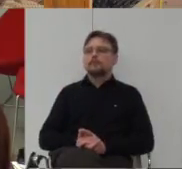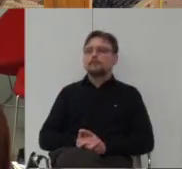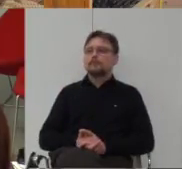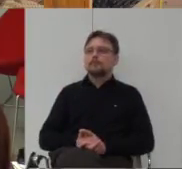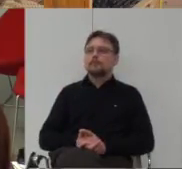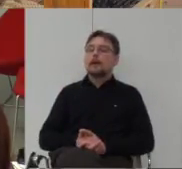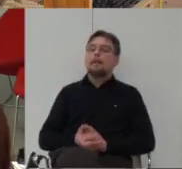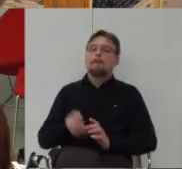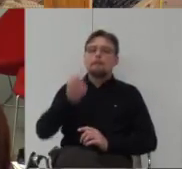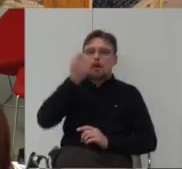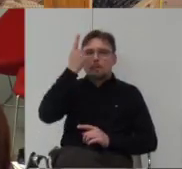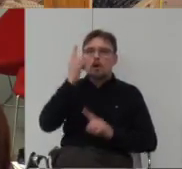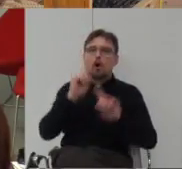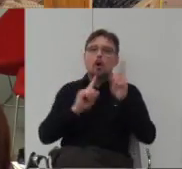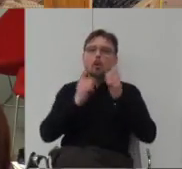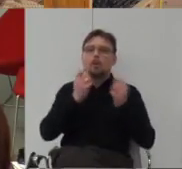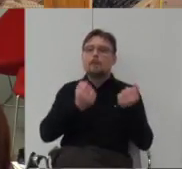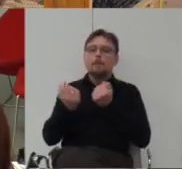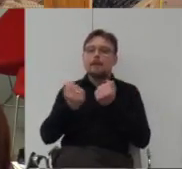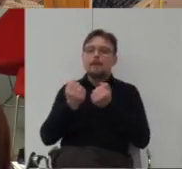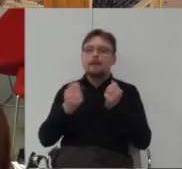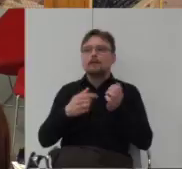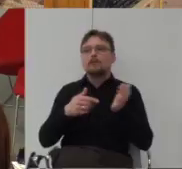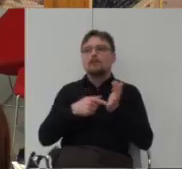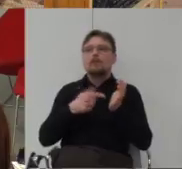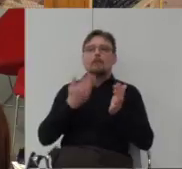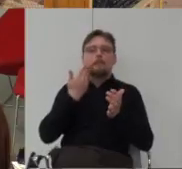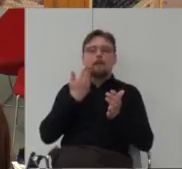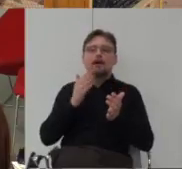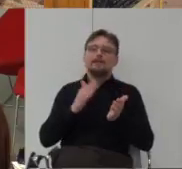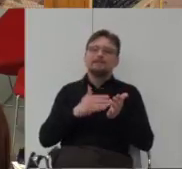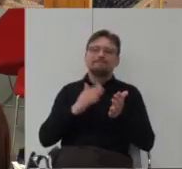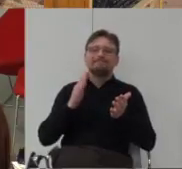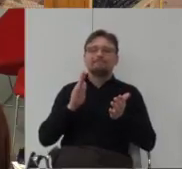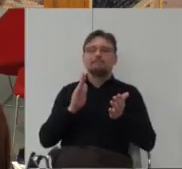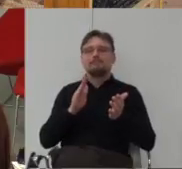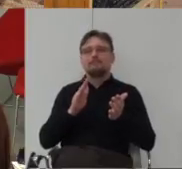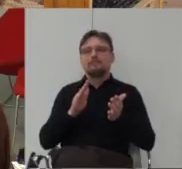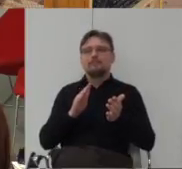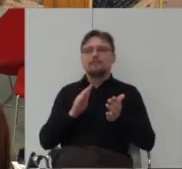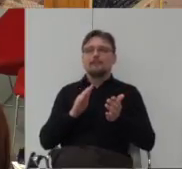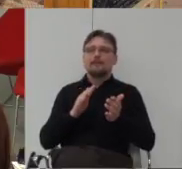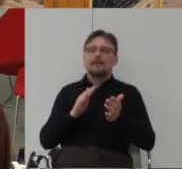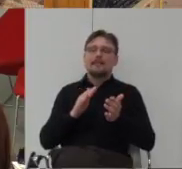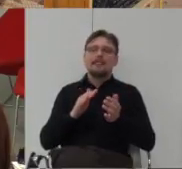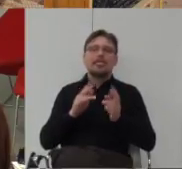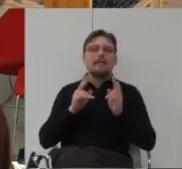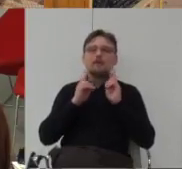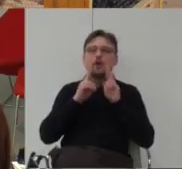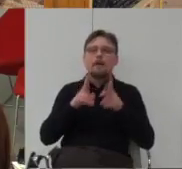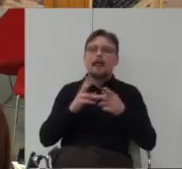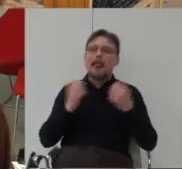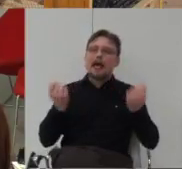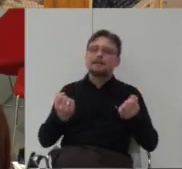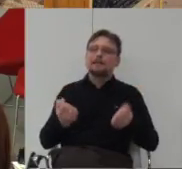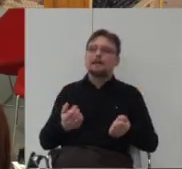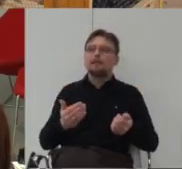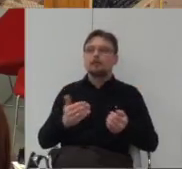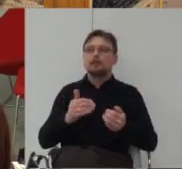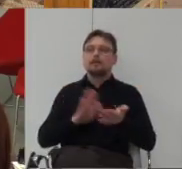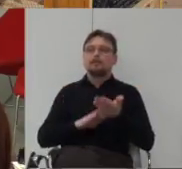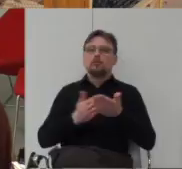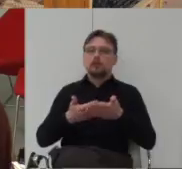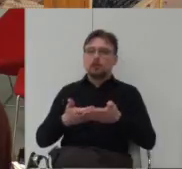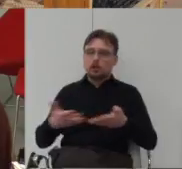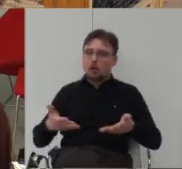Idea tego ogrodu była taka, że jest to bardzo partyzancka akcja. Chodziło o to, że można się wprowadzić na jakąś działkę,